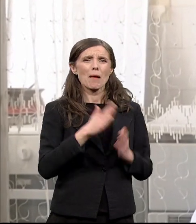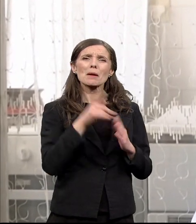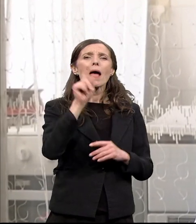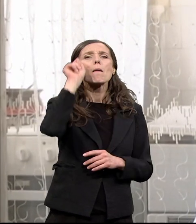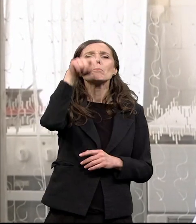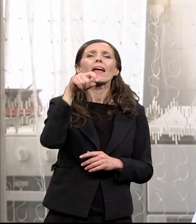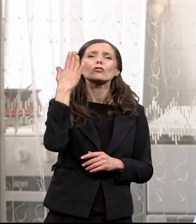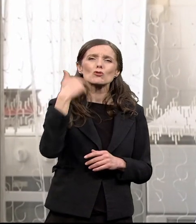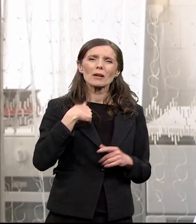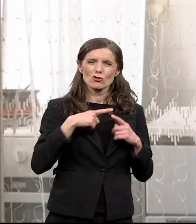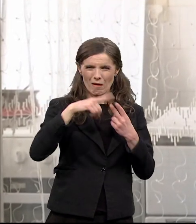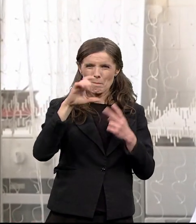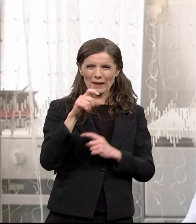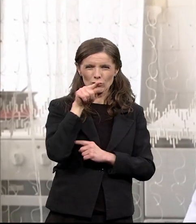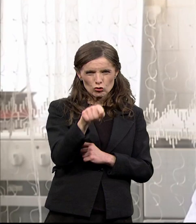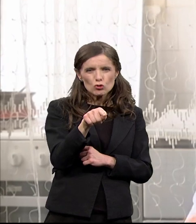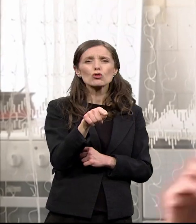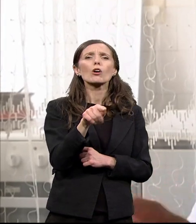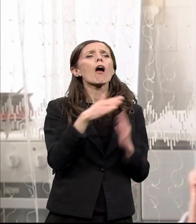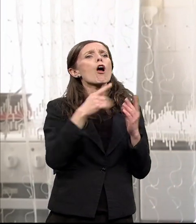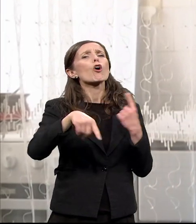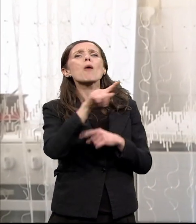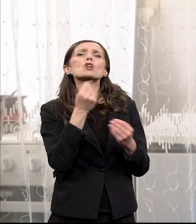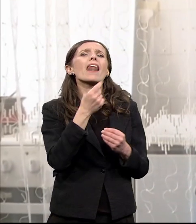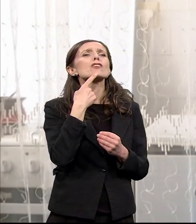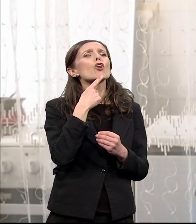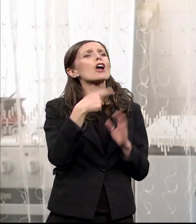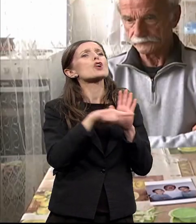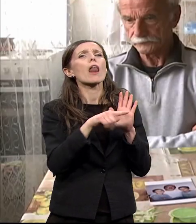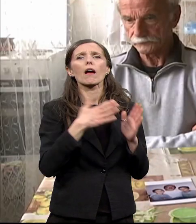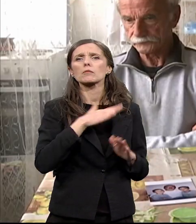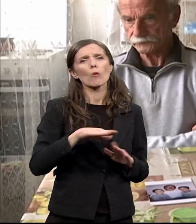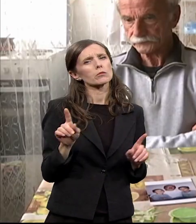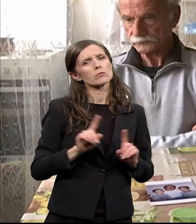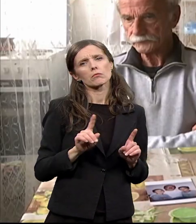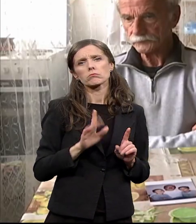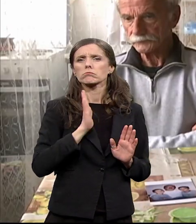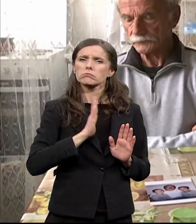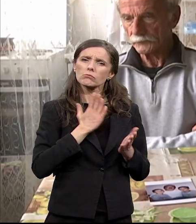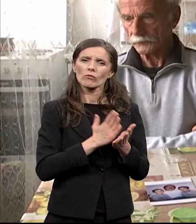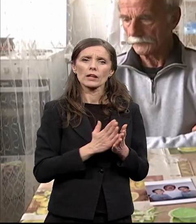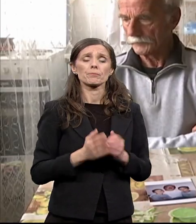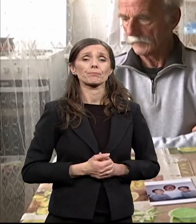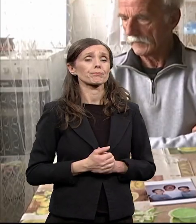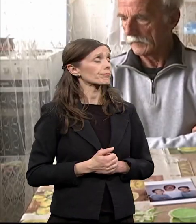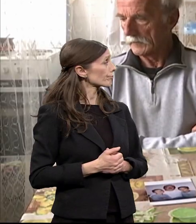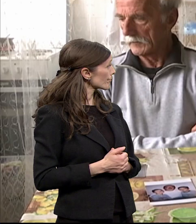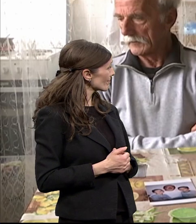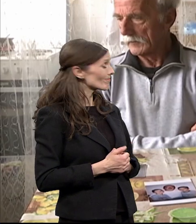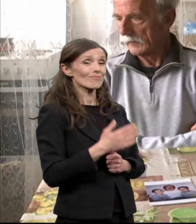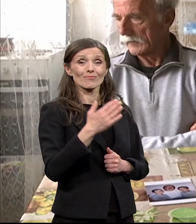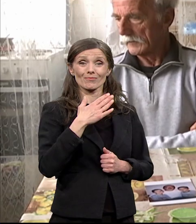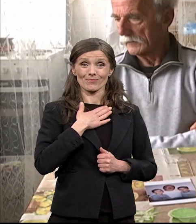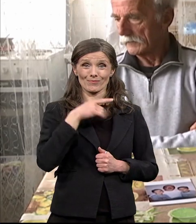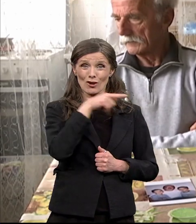Peći nema ko da upre prst u njih da kaže nešto da su napravila ta djeca moja. On je krenuo kod nas na odmor sa starim sinom da ga dovede da bude